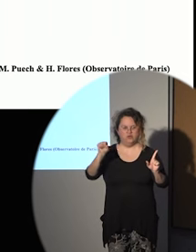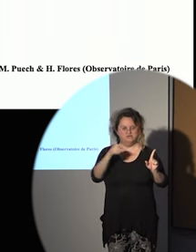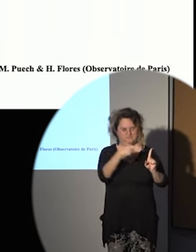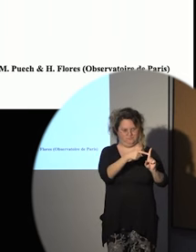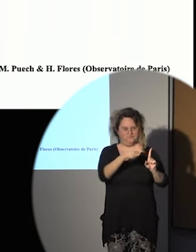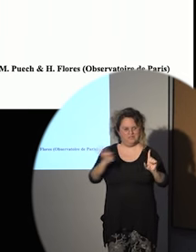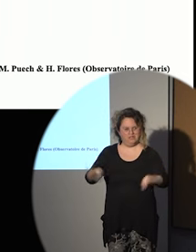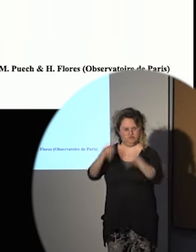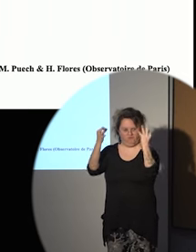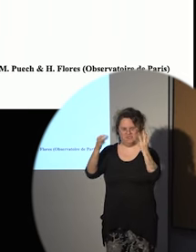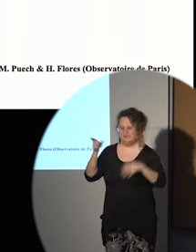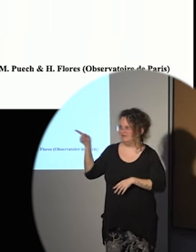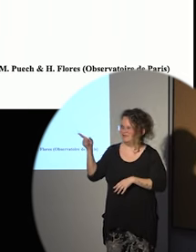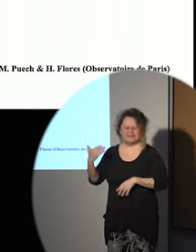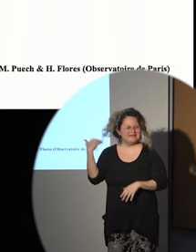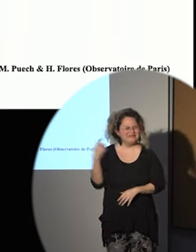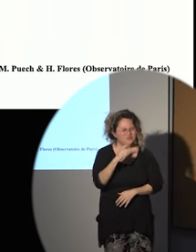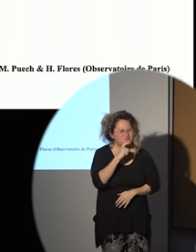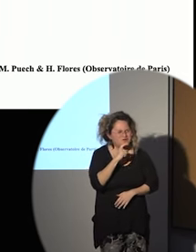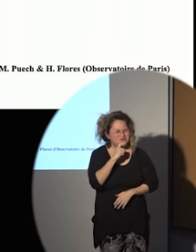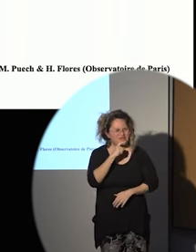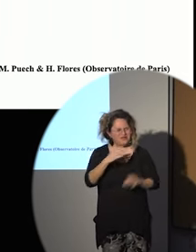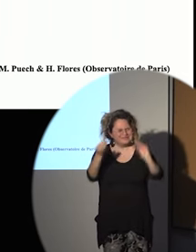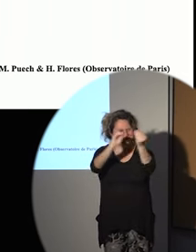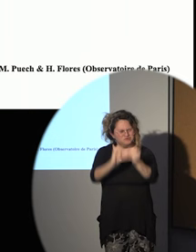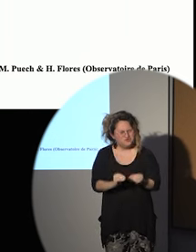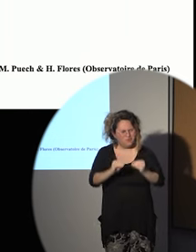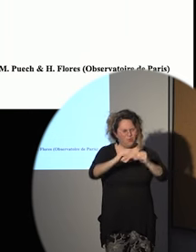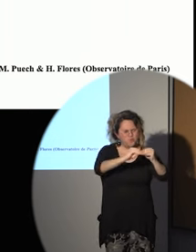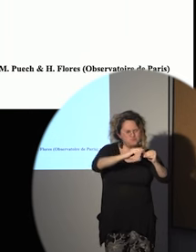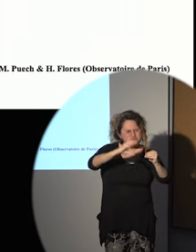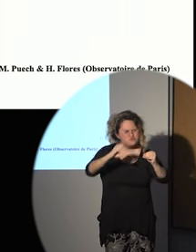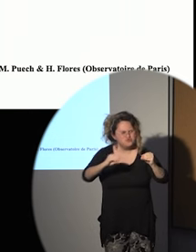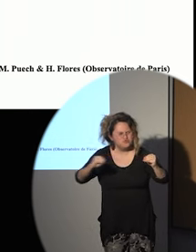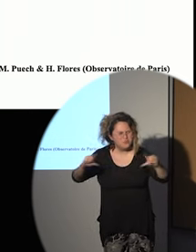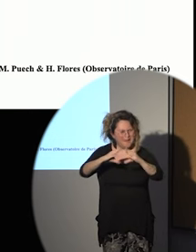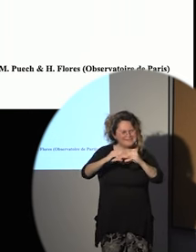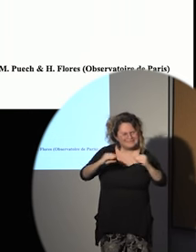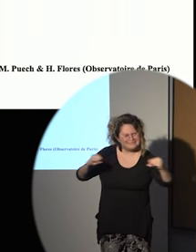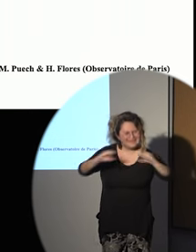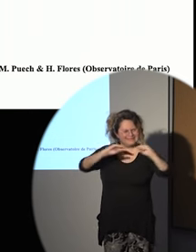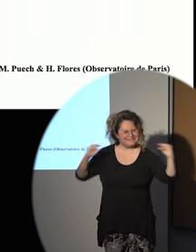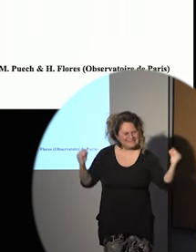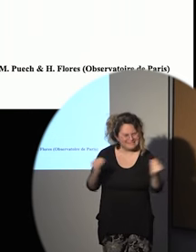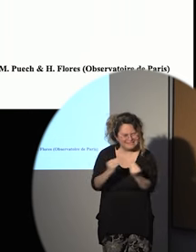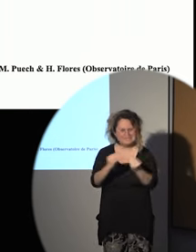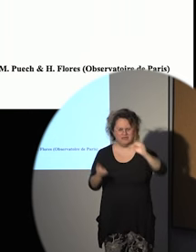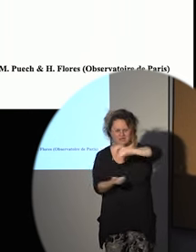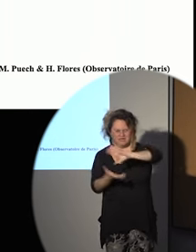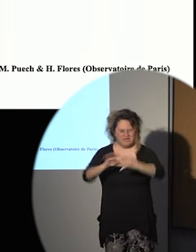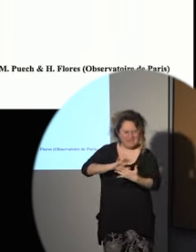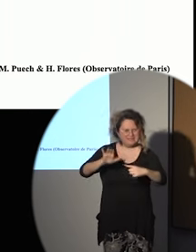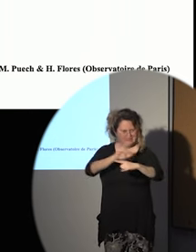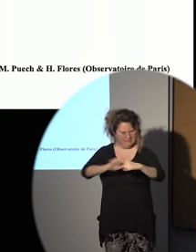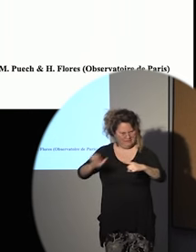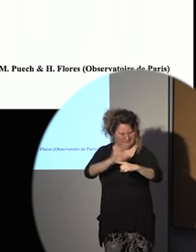quand je vous ai décrit le bulbe et le disque de la Voie lactée. En fait, il y a un petit nombre de galaxies